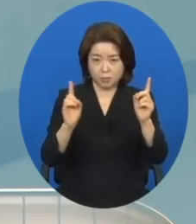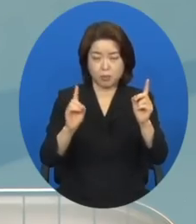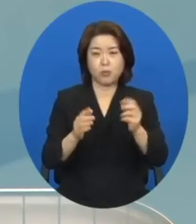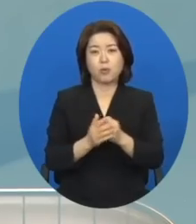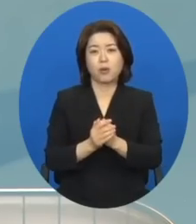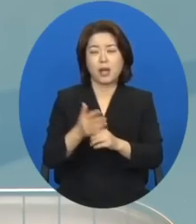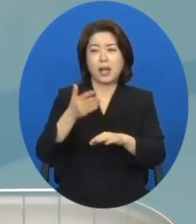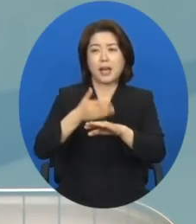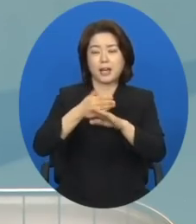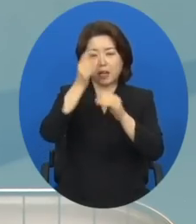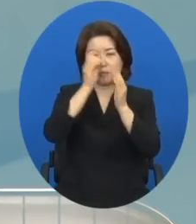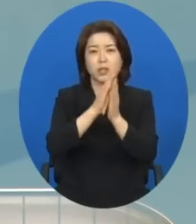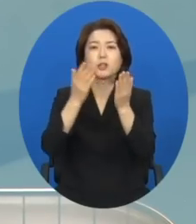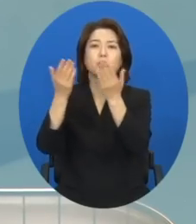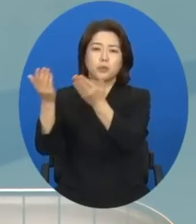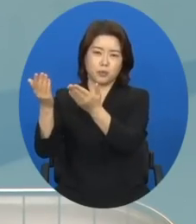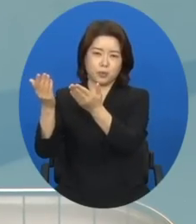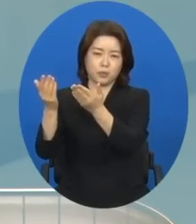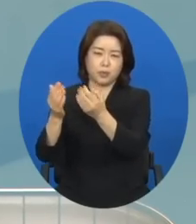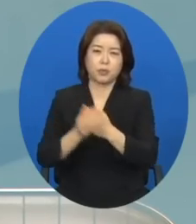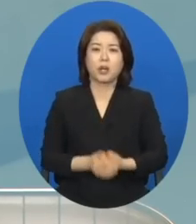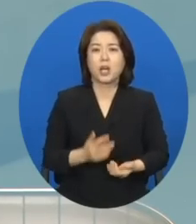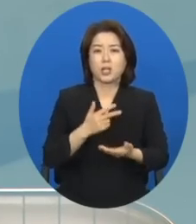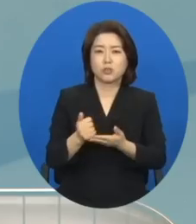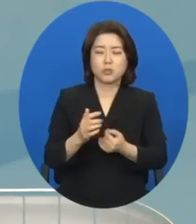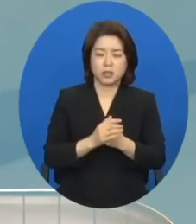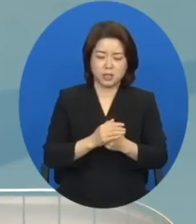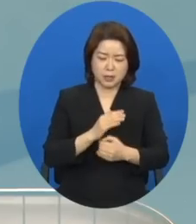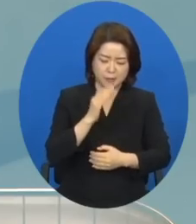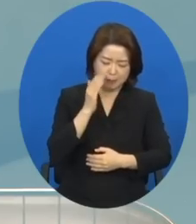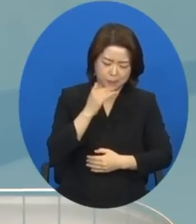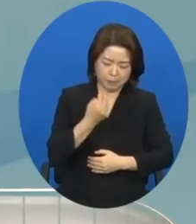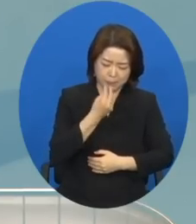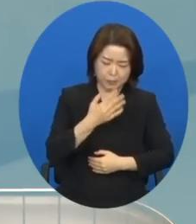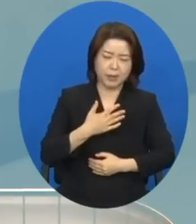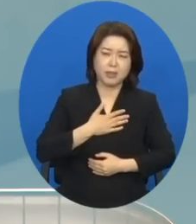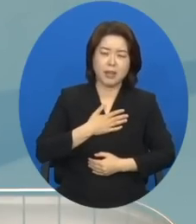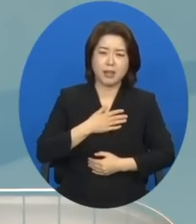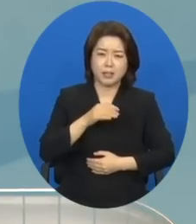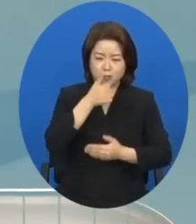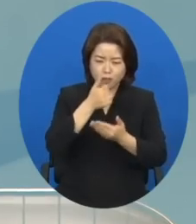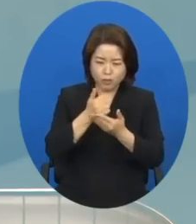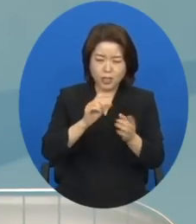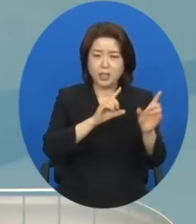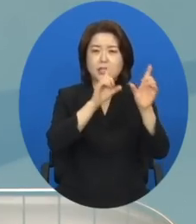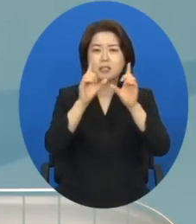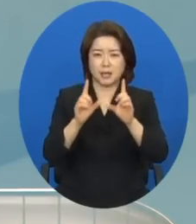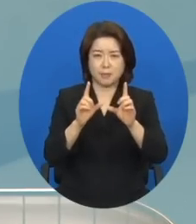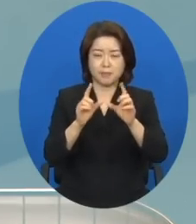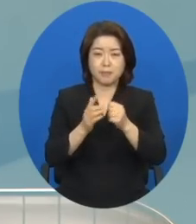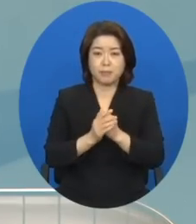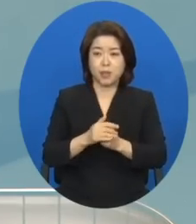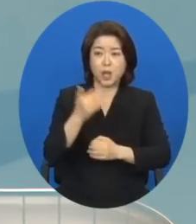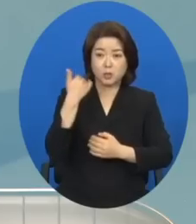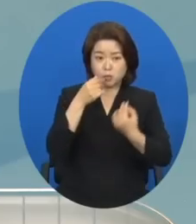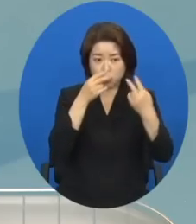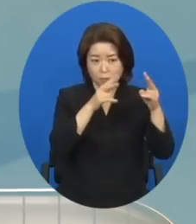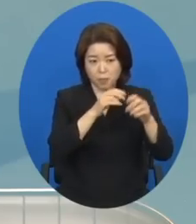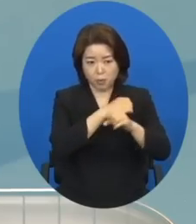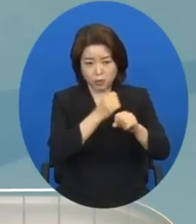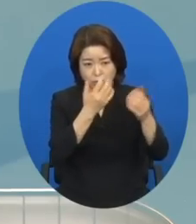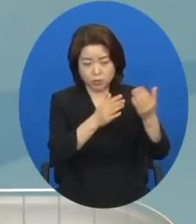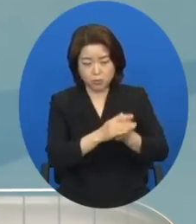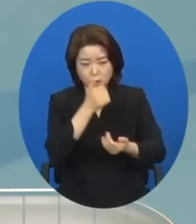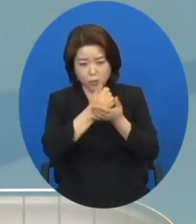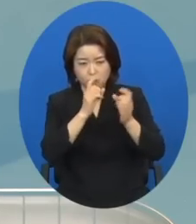우리가 감사 기도했으면 좋겠어요. 주님, 이렇게 더럽고 냄새나는 우리의 삶, 누군가를 보고 용서하지 못하고